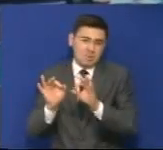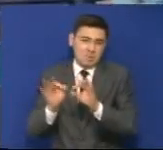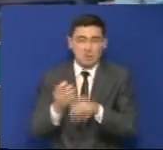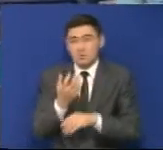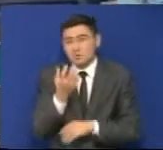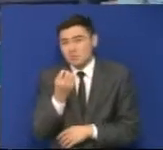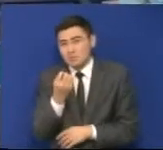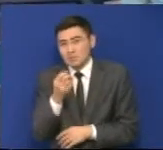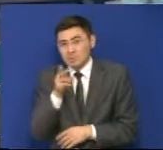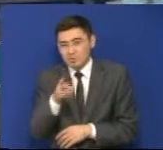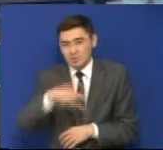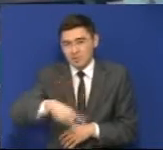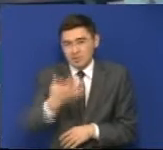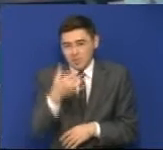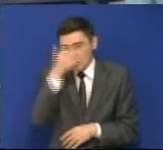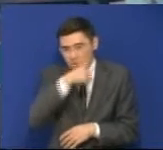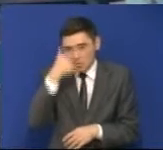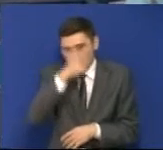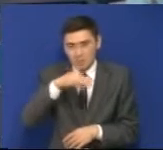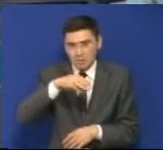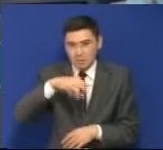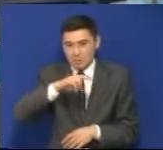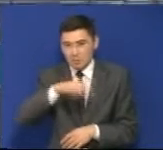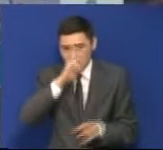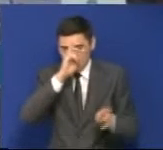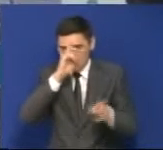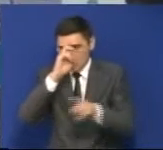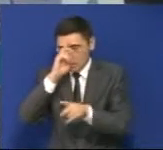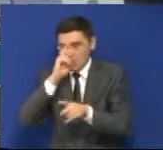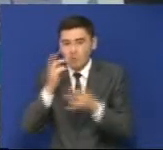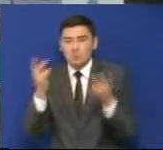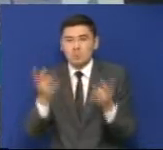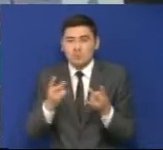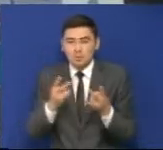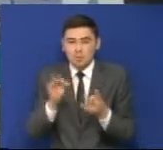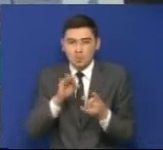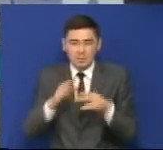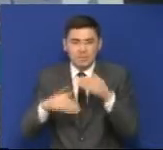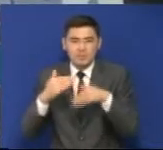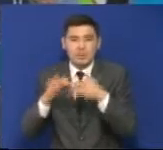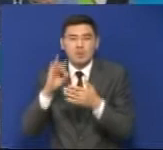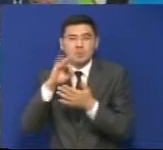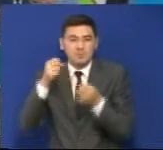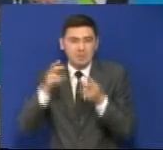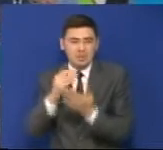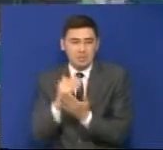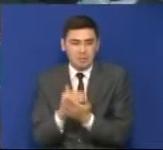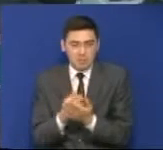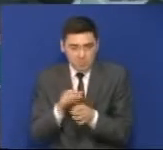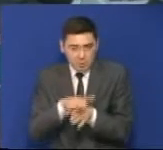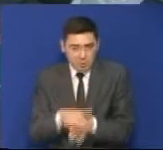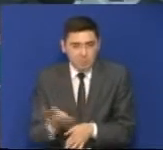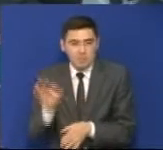қатар 2025 жылға дейін ТМД-ға ортақ өнеркәсіптік кешенді дамыту бағдарламасын жүзеге асыру